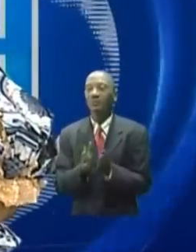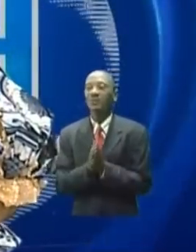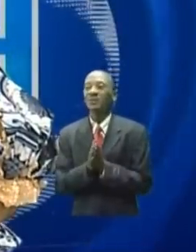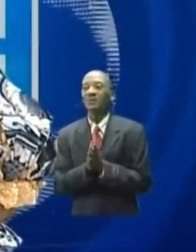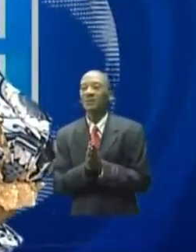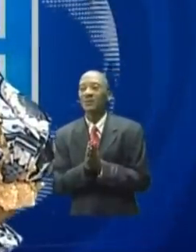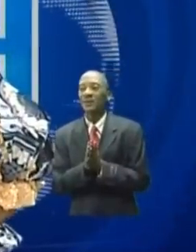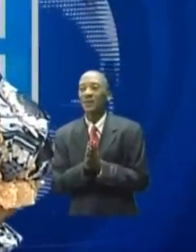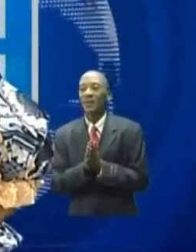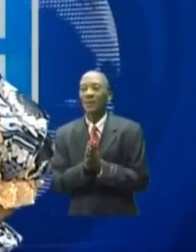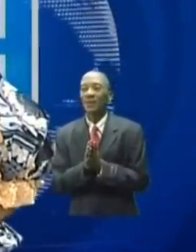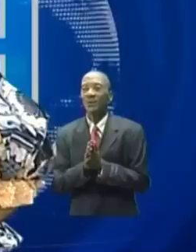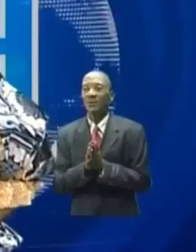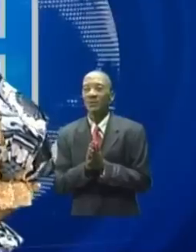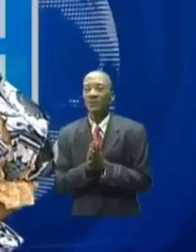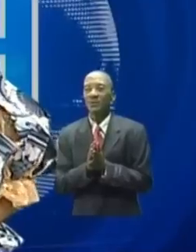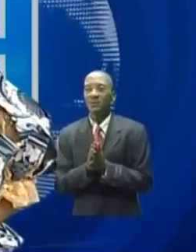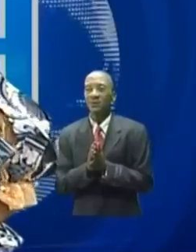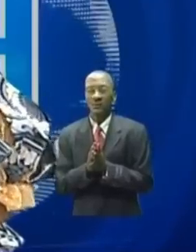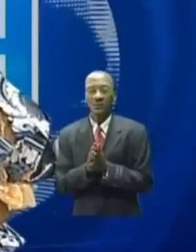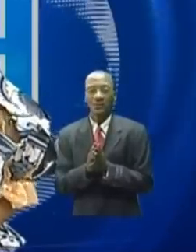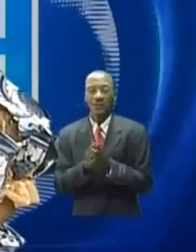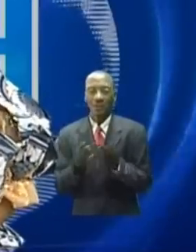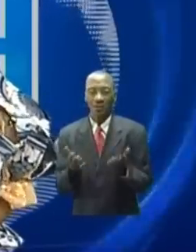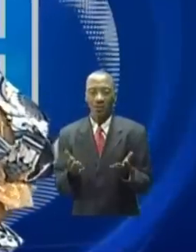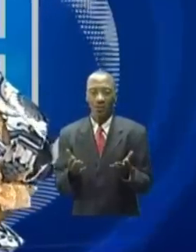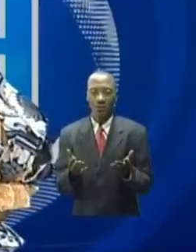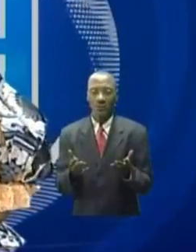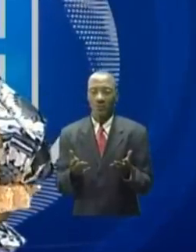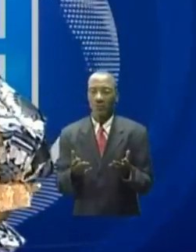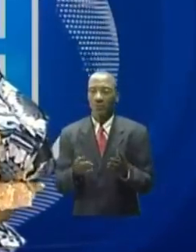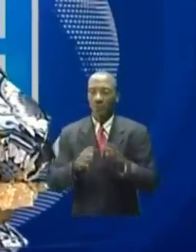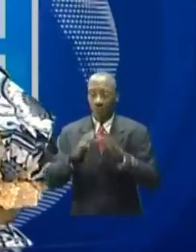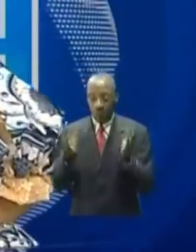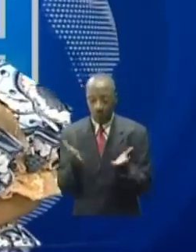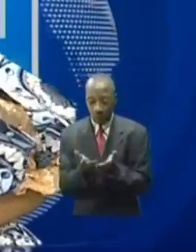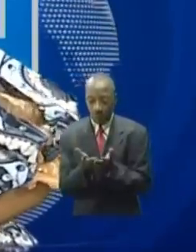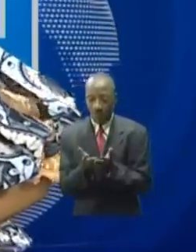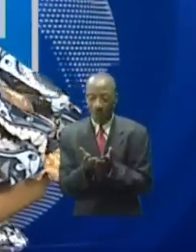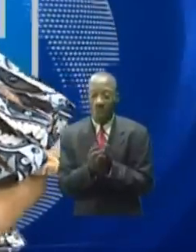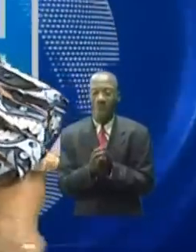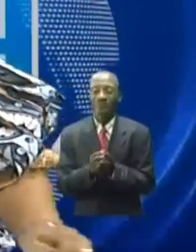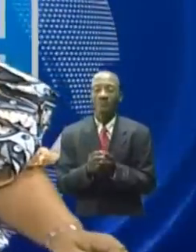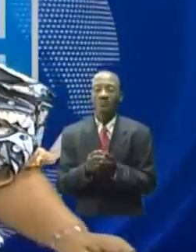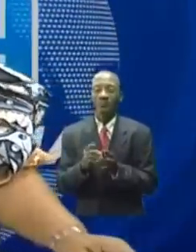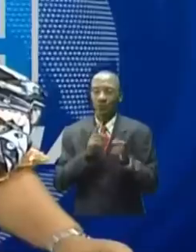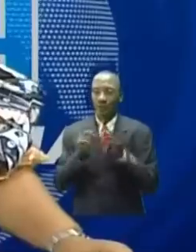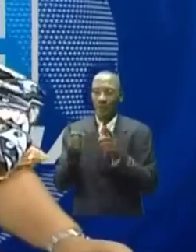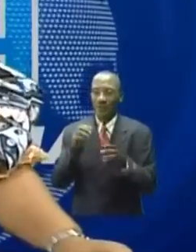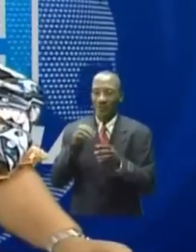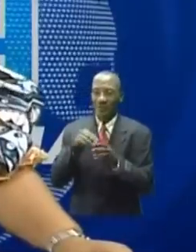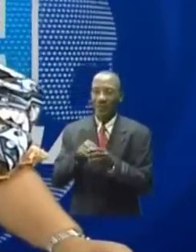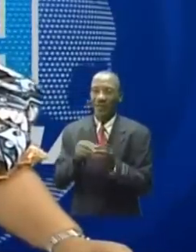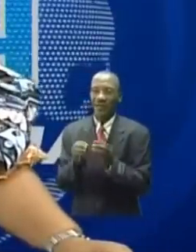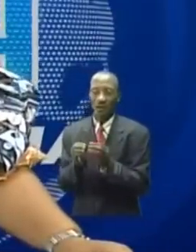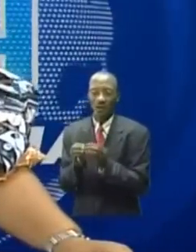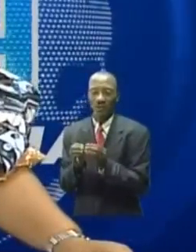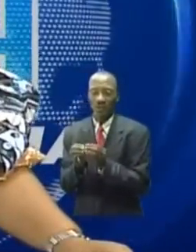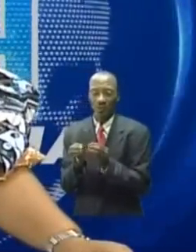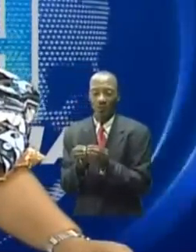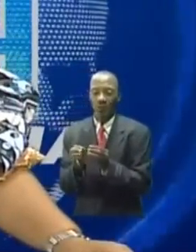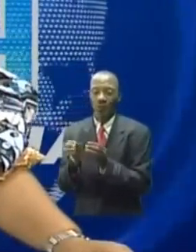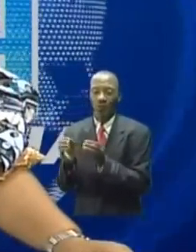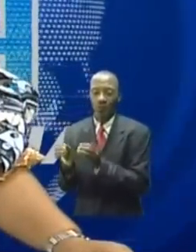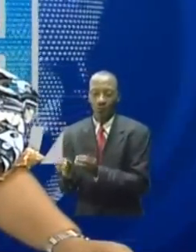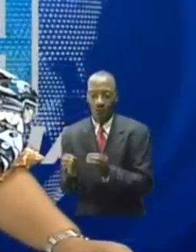l'Afrique centrale. Les réformes sur la gouvernance des ressources naturelles dans le pays d'Afrique centrale, c'est le thème principal de ces travaux